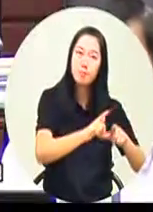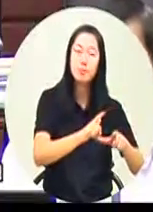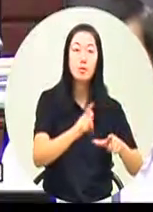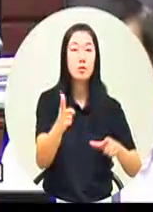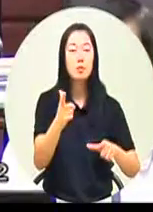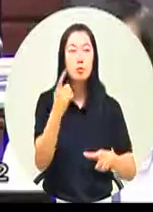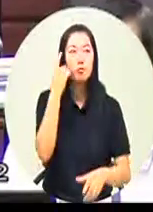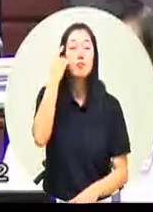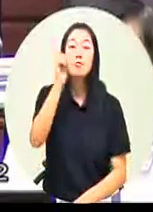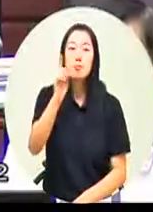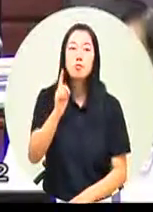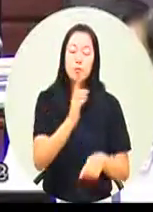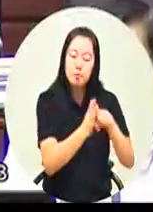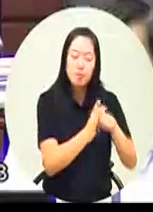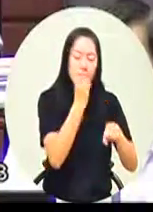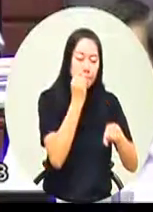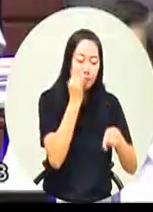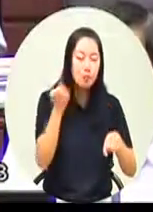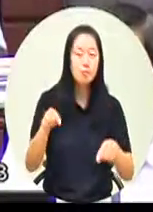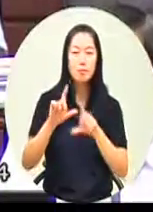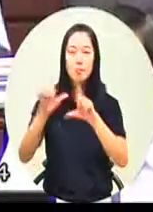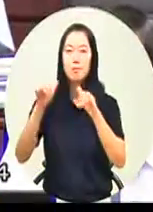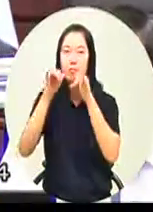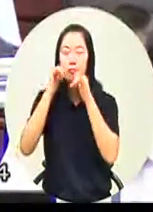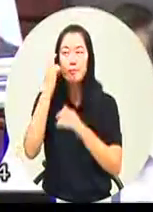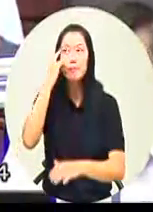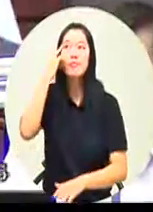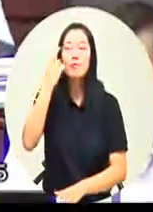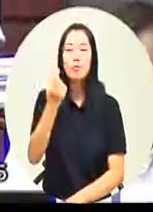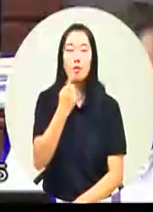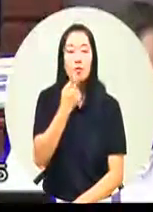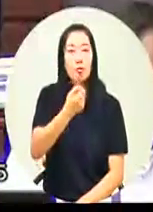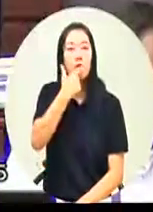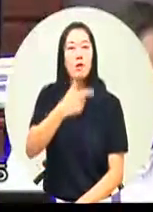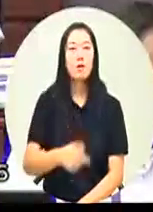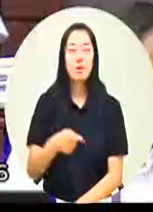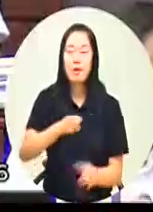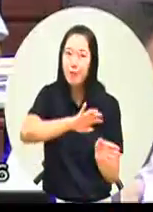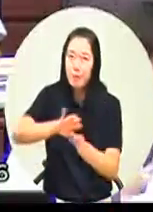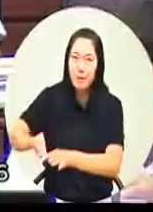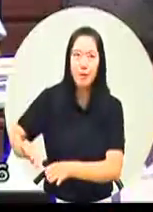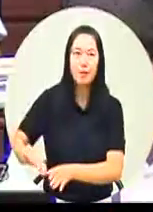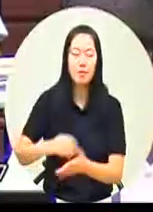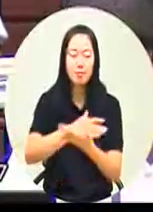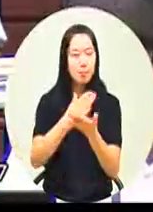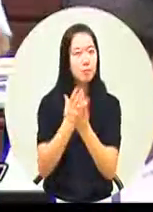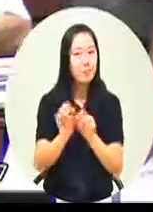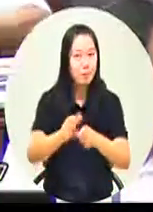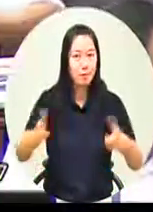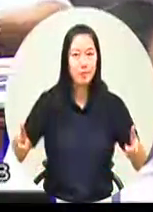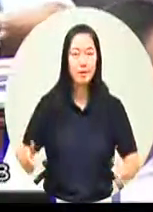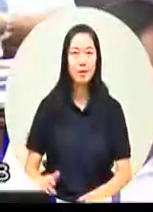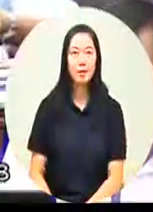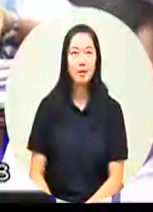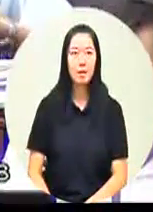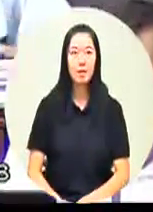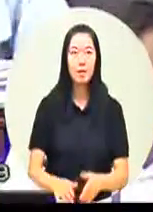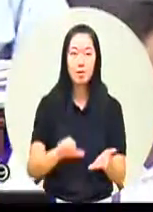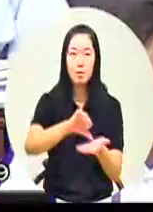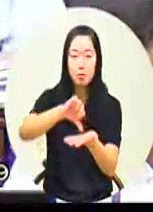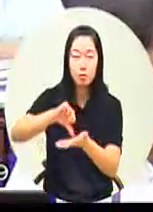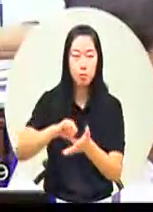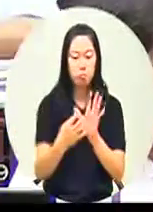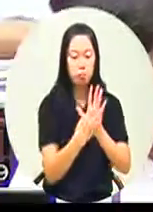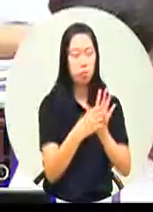啊，那讲到大寮大概就想到红豆啊。其实大寮除了红豆以外还有白米啊，其实他们的生产履历认证都是非常有名